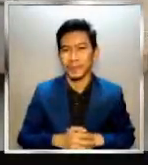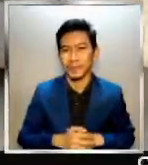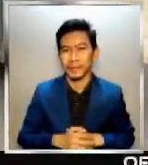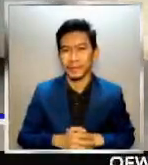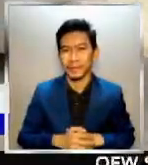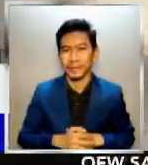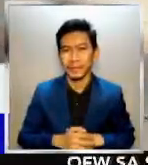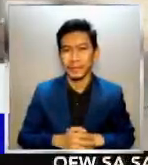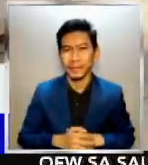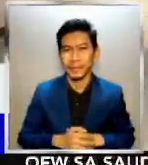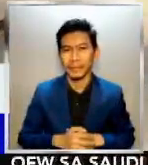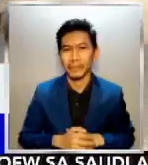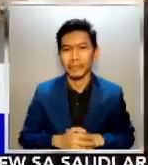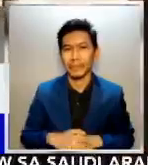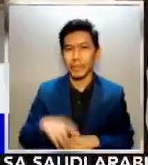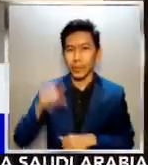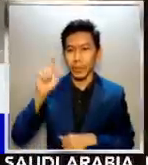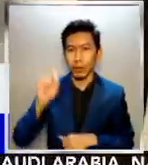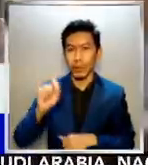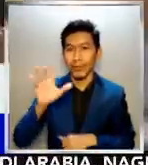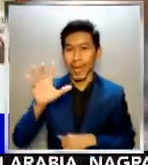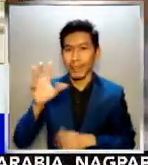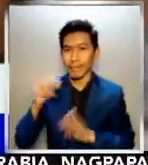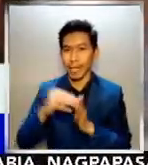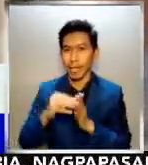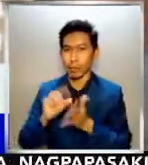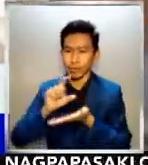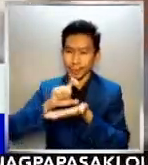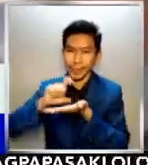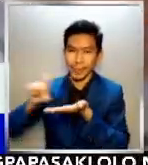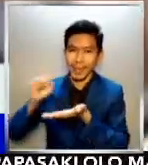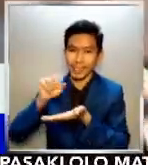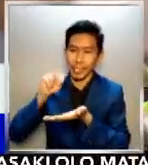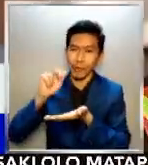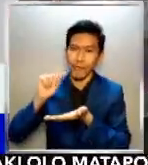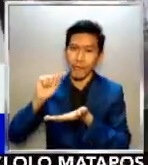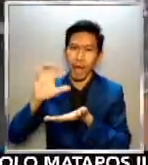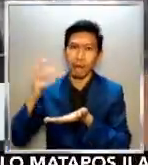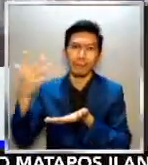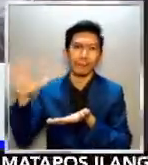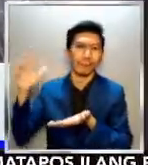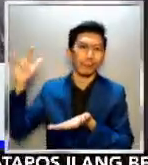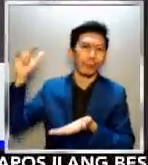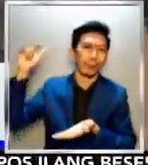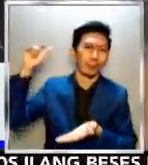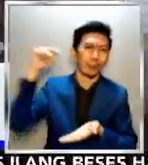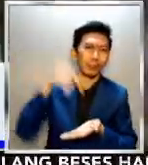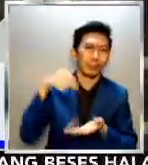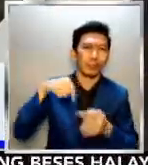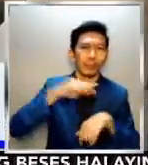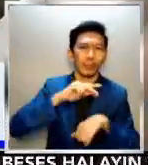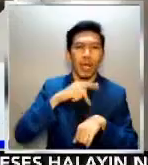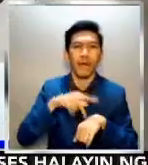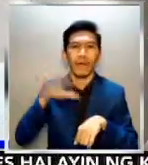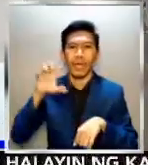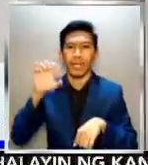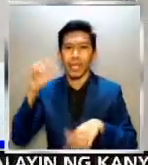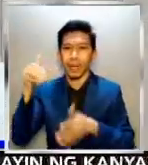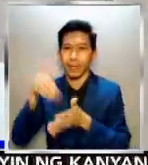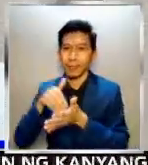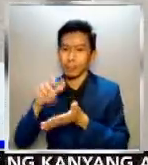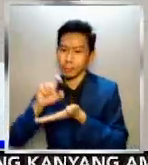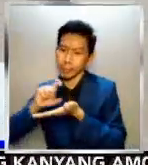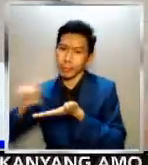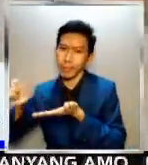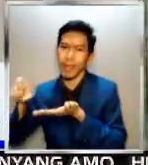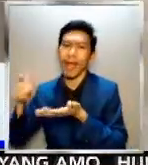1.5 million doses ng bakuna ng Sinovac ang dumating kaninang umaga sa bansa. 500,000 doses dito ang unang shipment ng